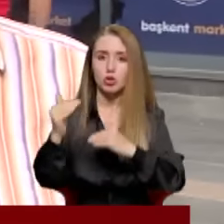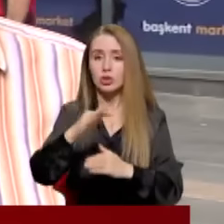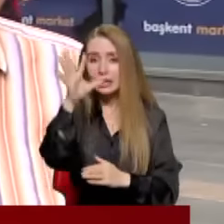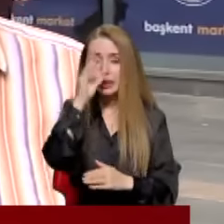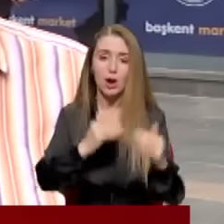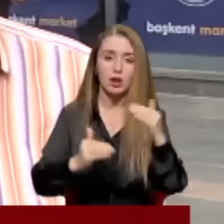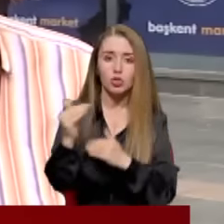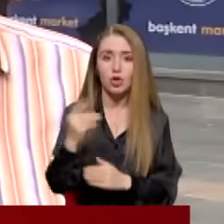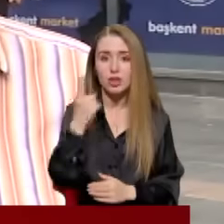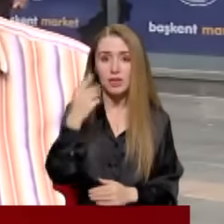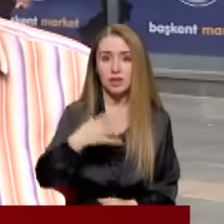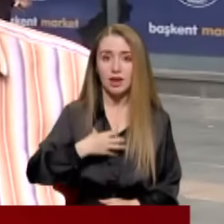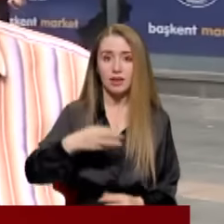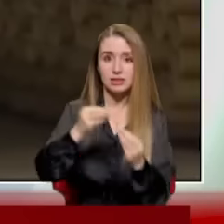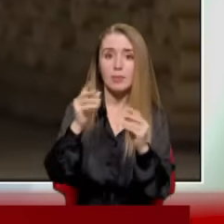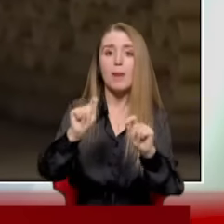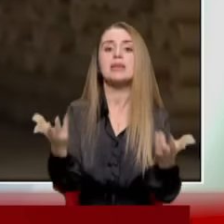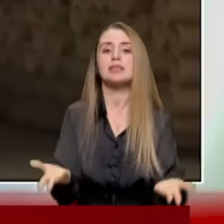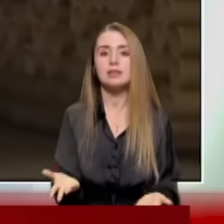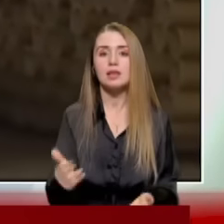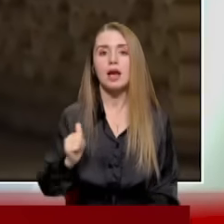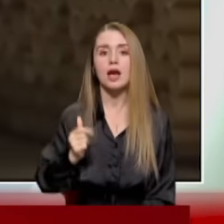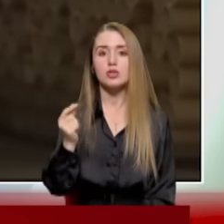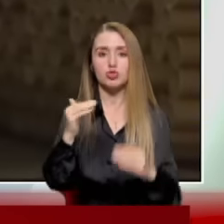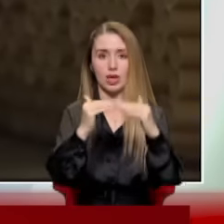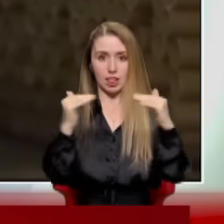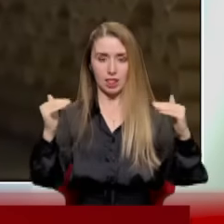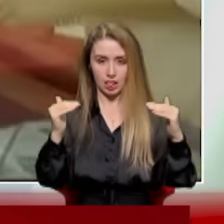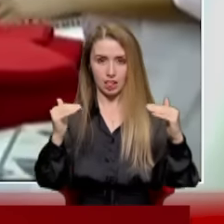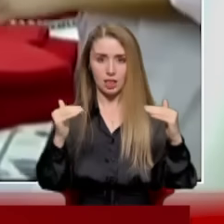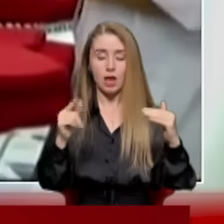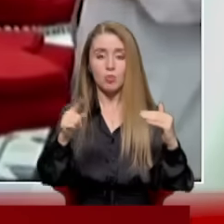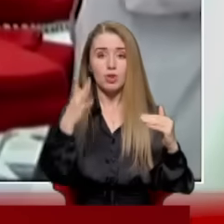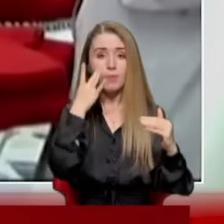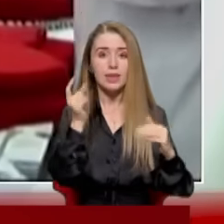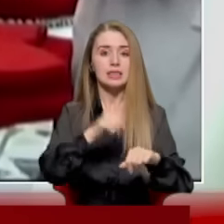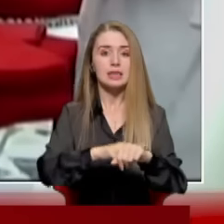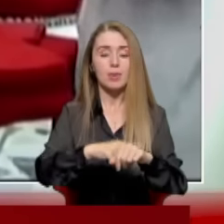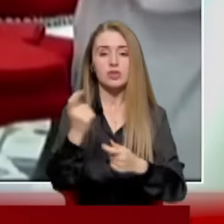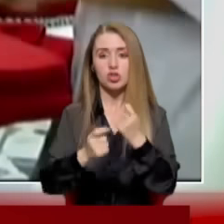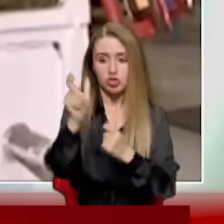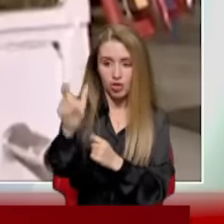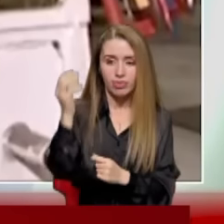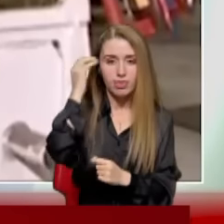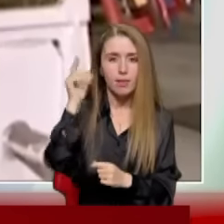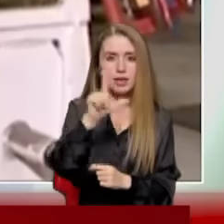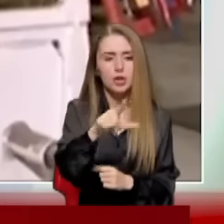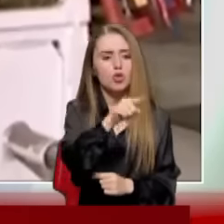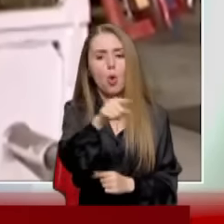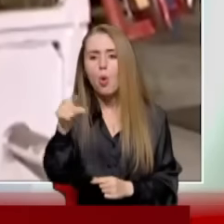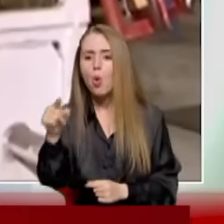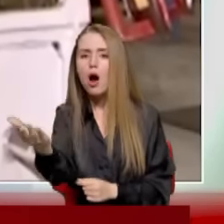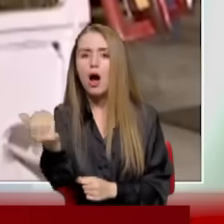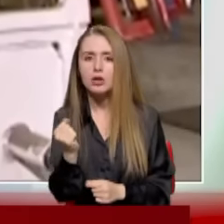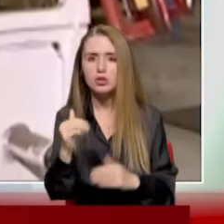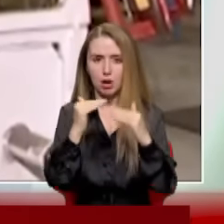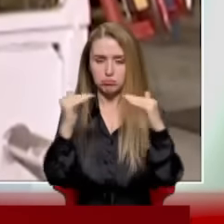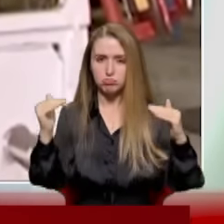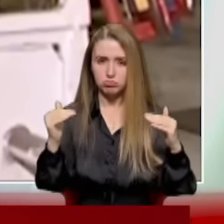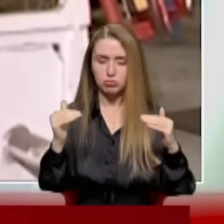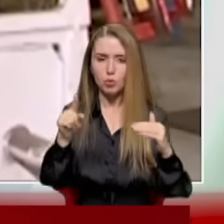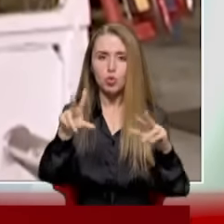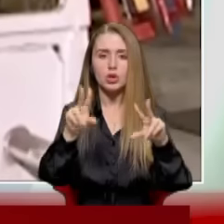kimin? Devletin kendi malı, kendi zam yapmasın. Asgari ücret seviyesi belirlenirken bir çalışanın temel ihtiyaçlarını karşılayabilecek bir seviyede